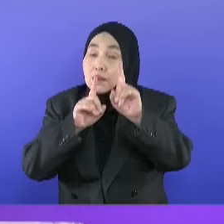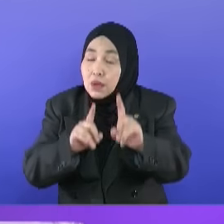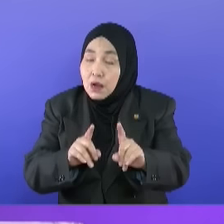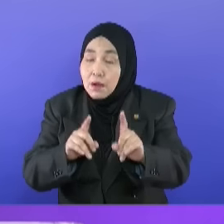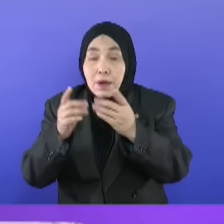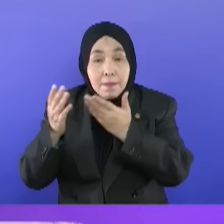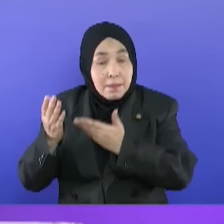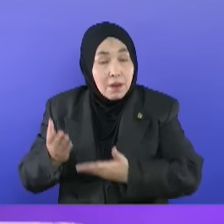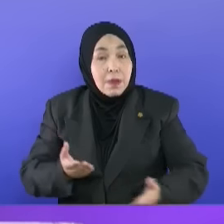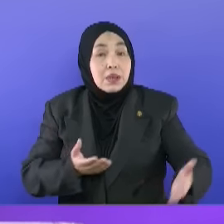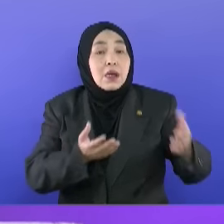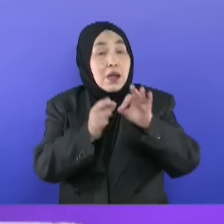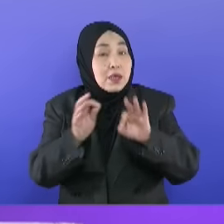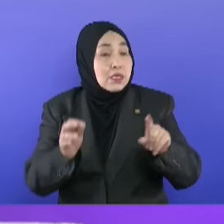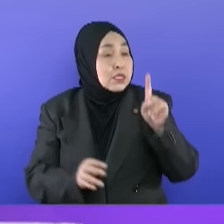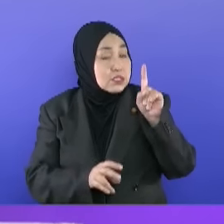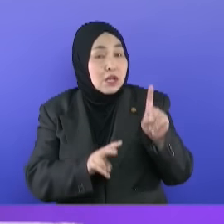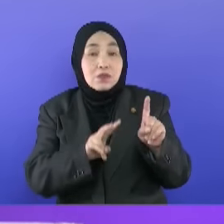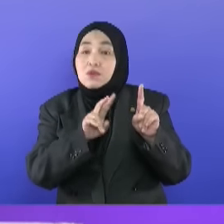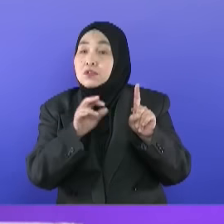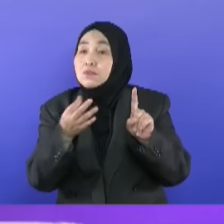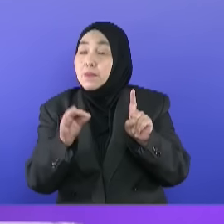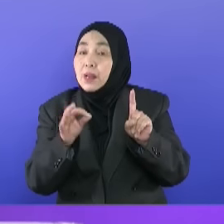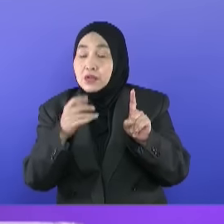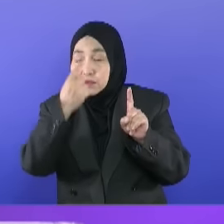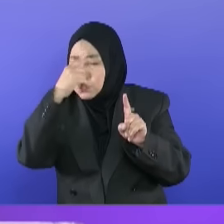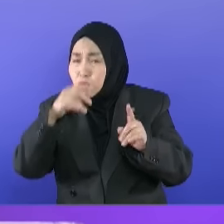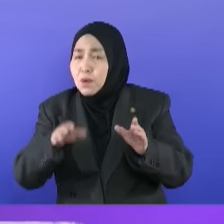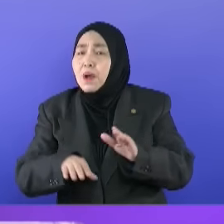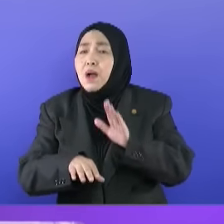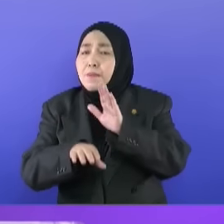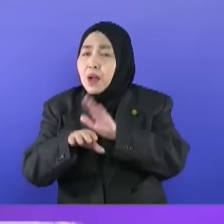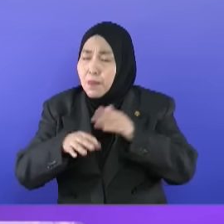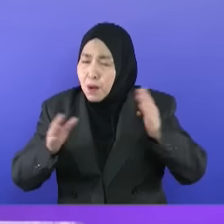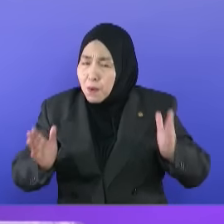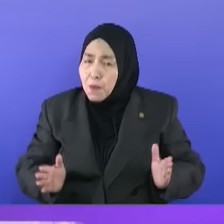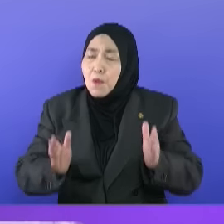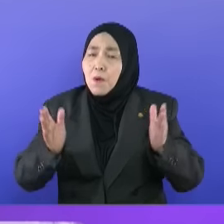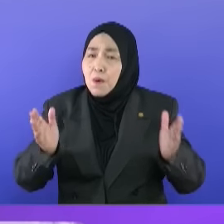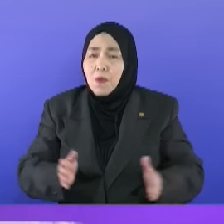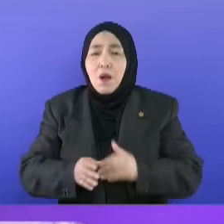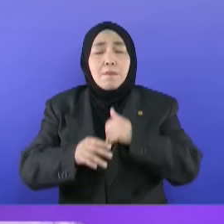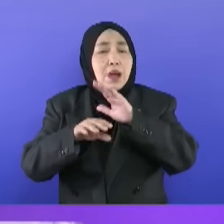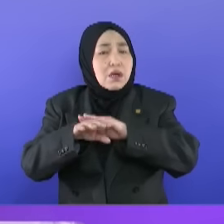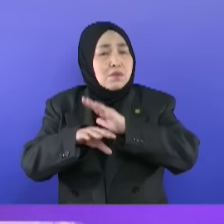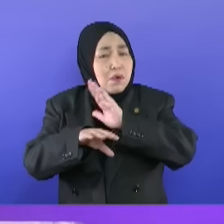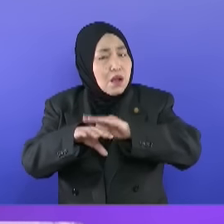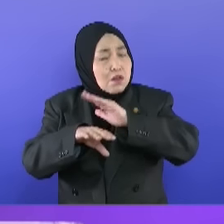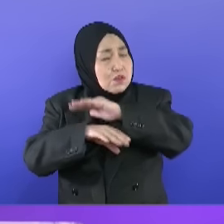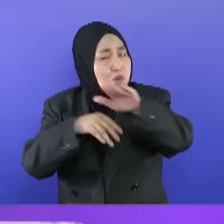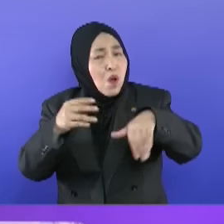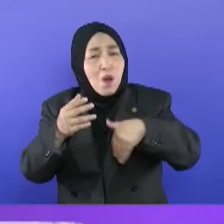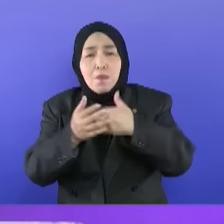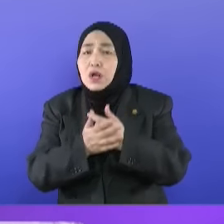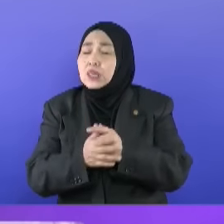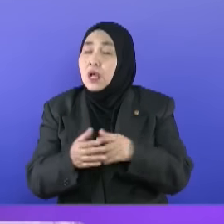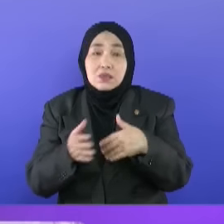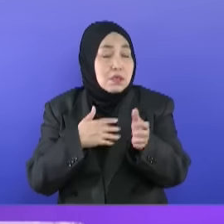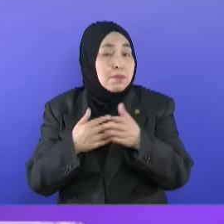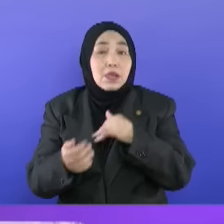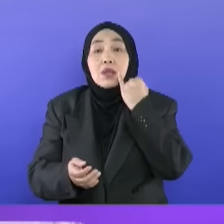Nadira pada ayat yang ke-119 untuk menyeru terus menyeru kepada semua sahaja. semua ya. Sama ada orang